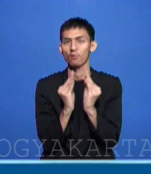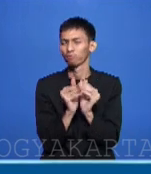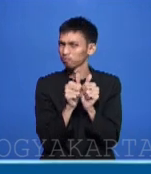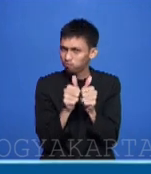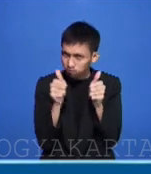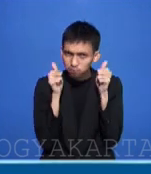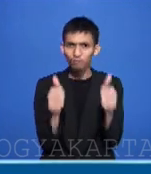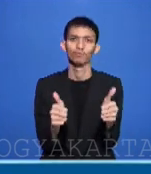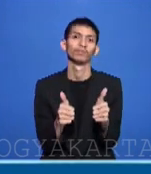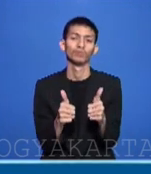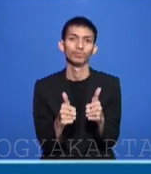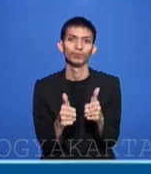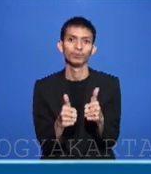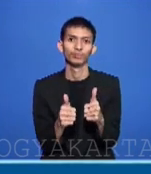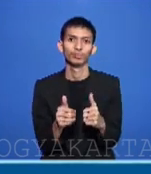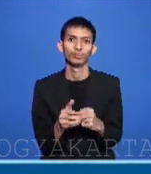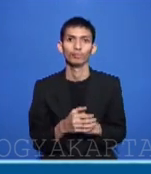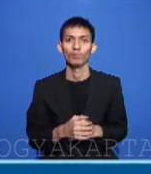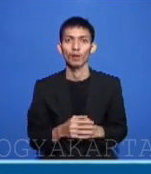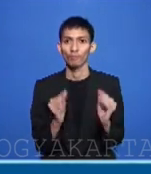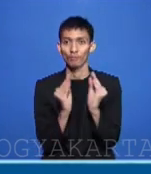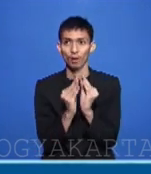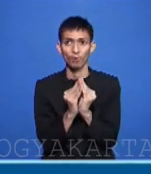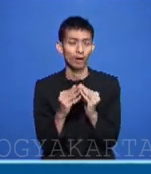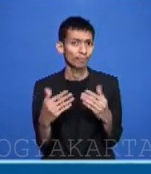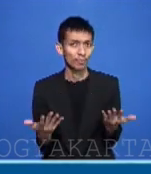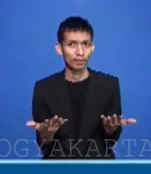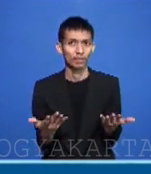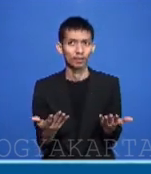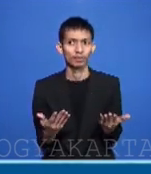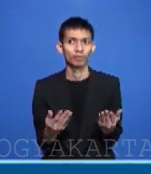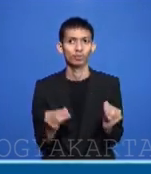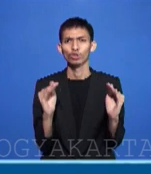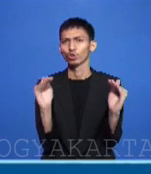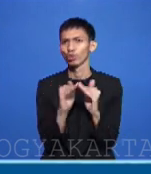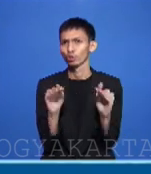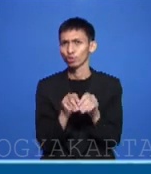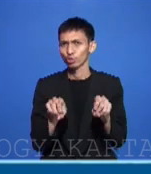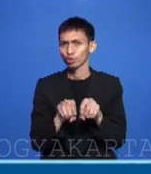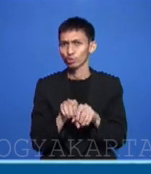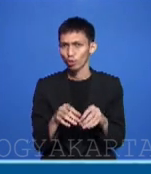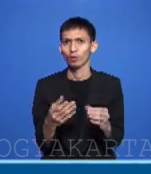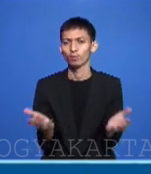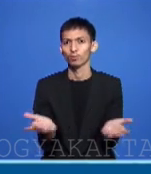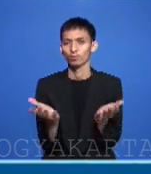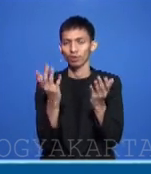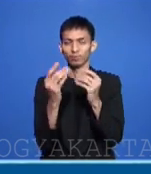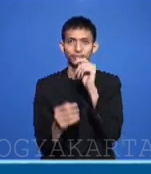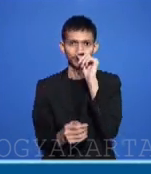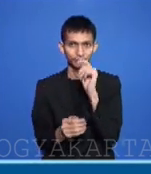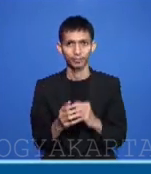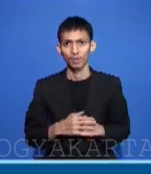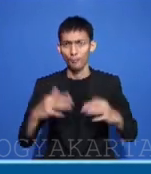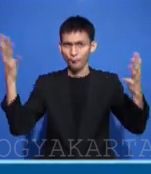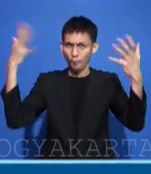roningan tanaman berambut meniko pancen Cocok Sangat di pohon budidaya wonten ing Lala dan ingkang hawanipun benter